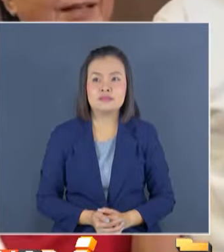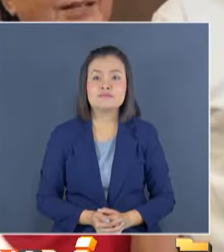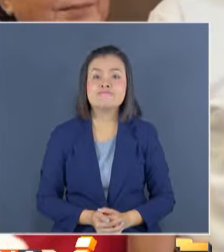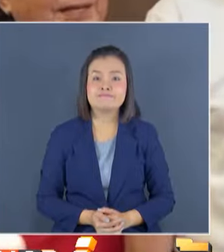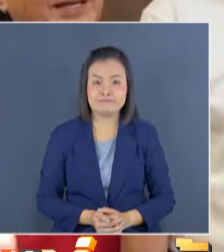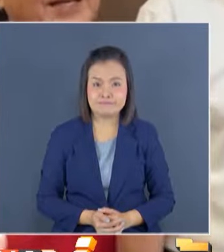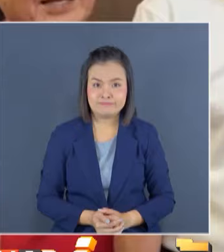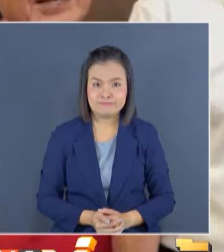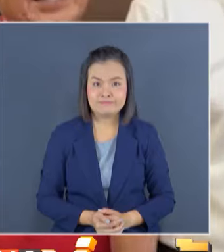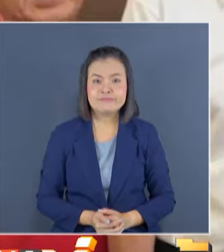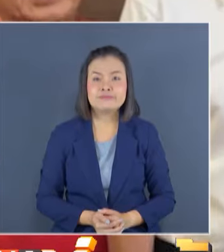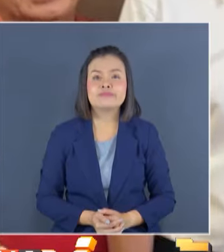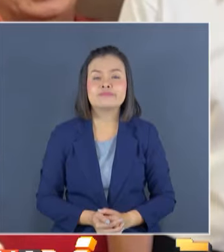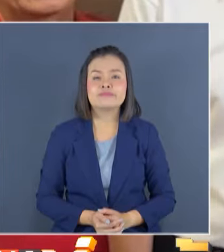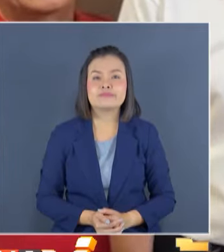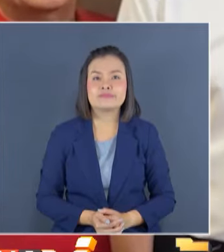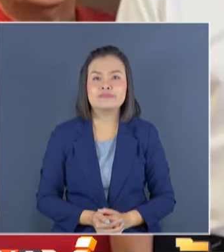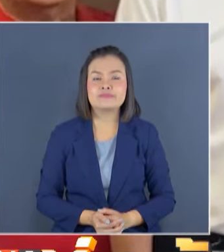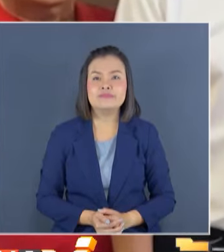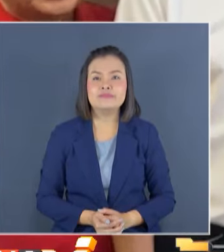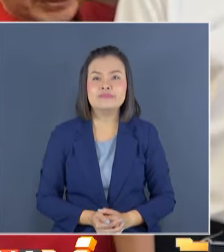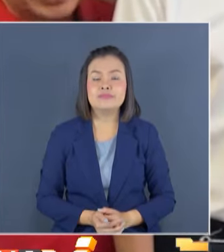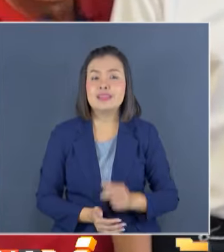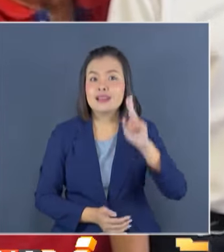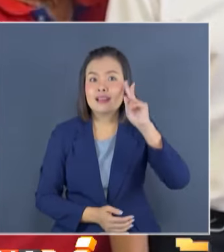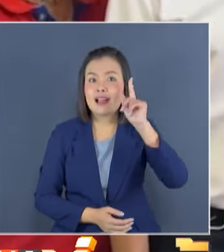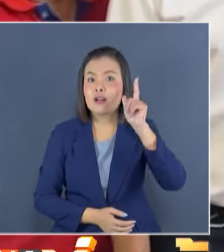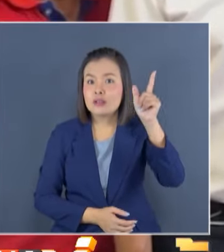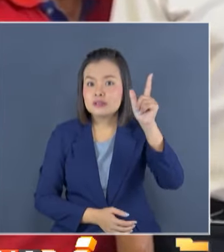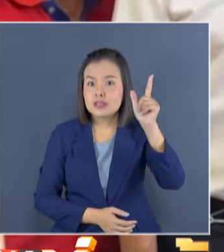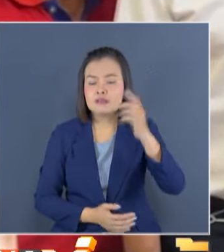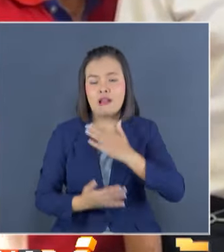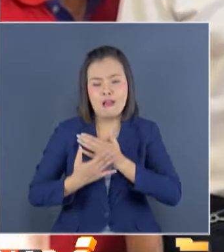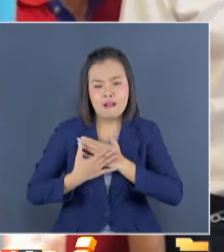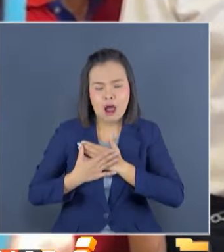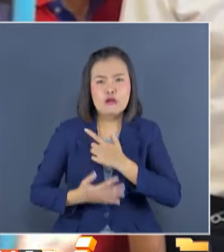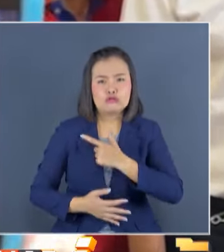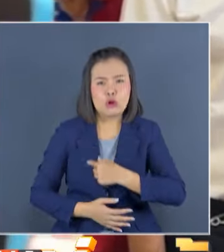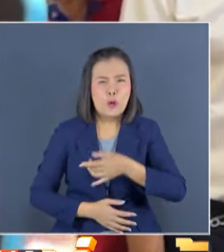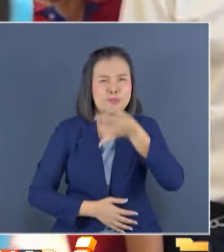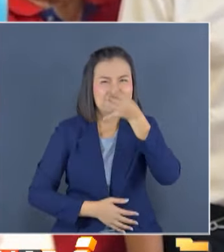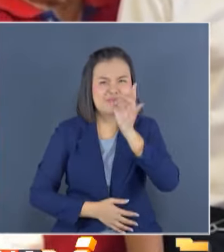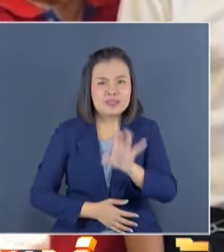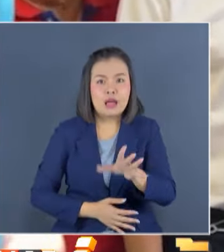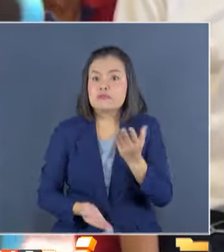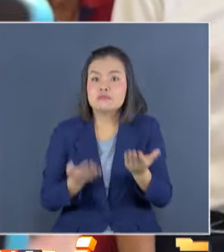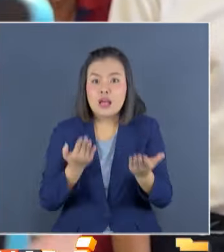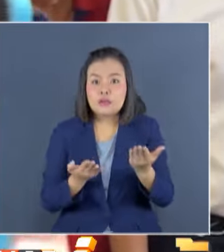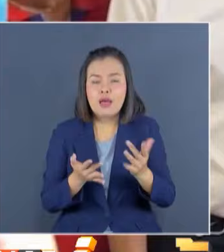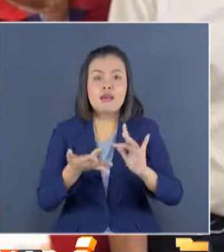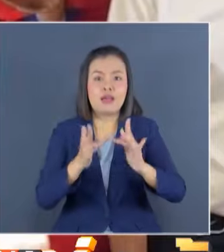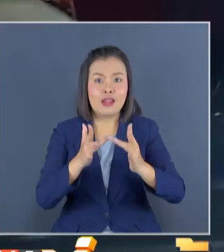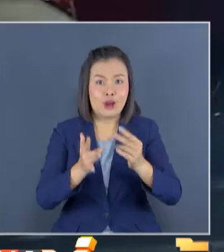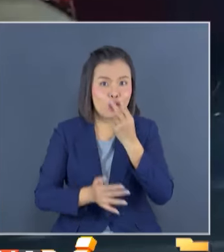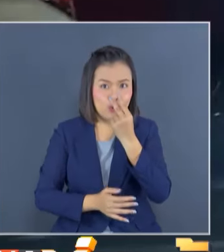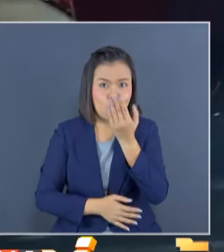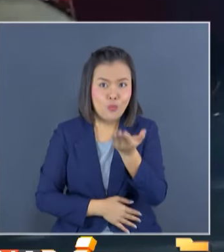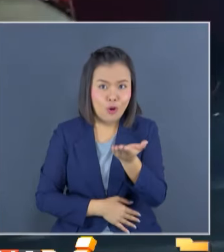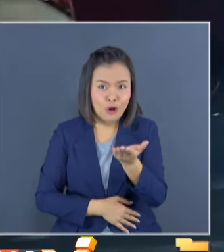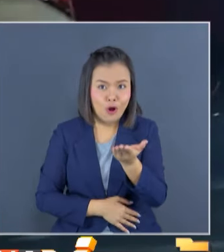แต่ทีนี้ครับคุณผู้ชมฮะนอกจากข่าวคุณทักษิณไม่ว่าคุณผู้ชมจะรักจะชอบจะชังก็ตามแต่ชาวเน็ตบอกว่าขอดูหน่อย